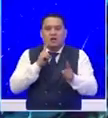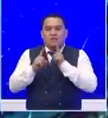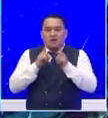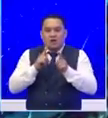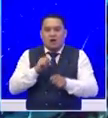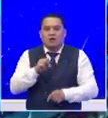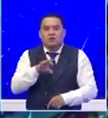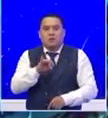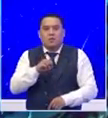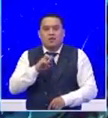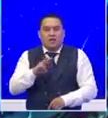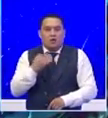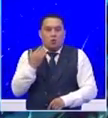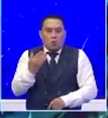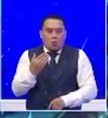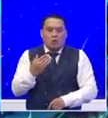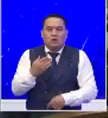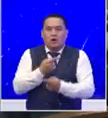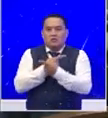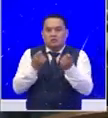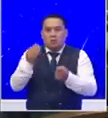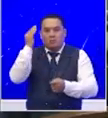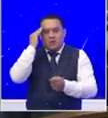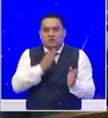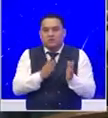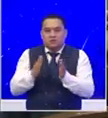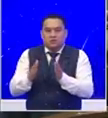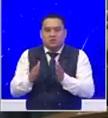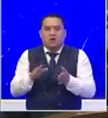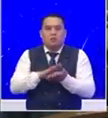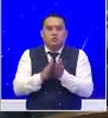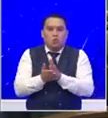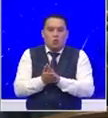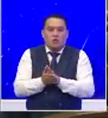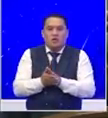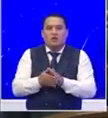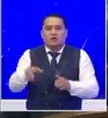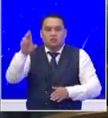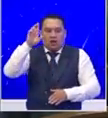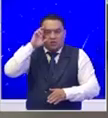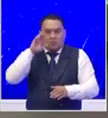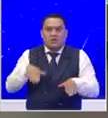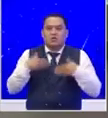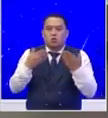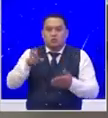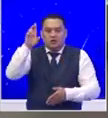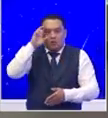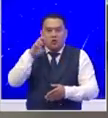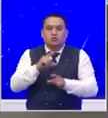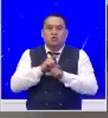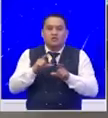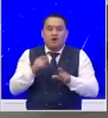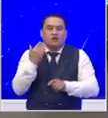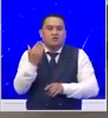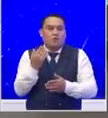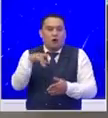селекторе с регионами Аскар Мамин озвучил меры по стабилизации эпидемиологической обстановки в стране, предложенные главой государства.